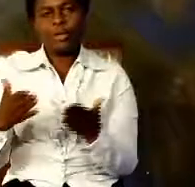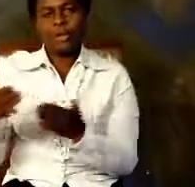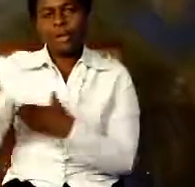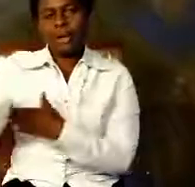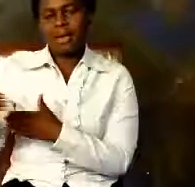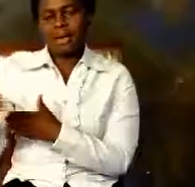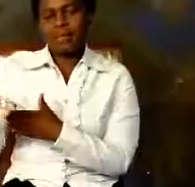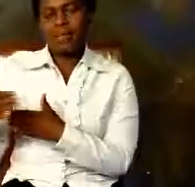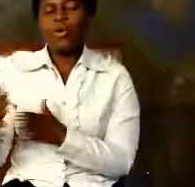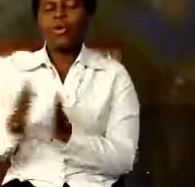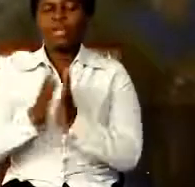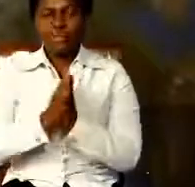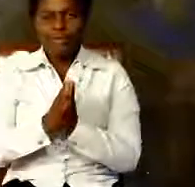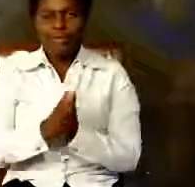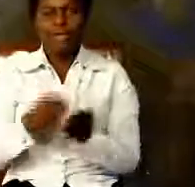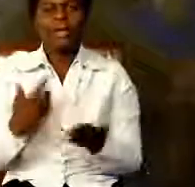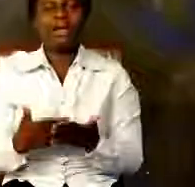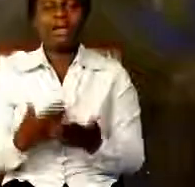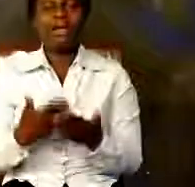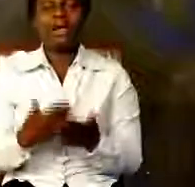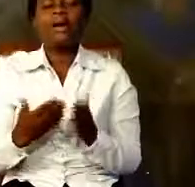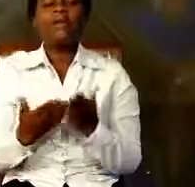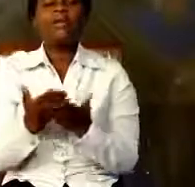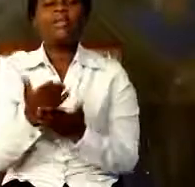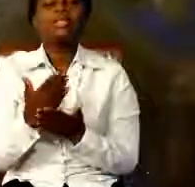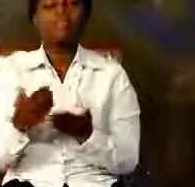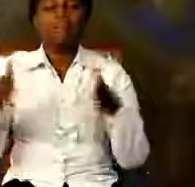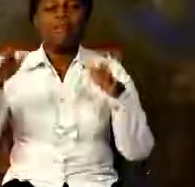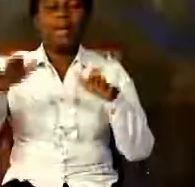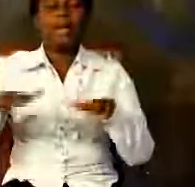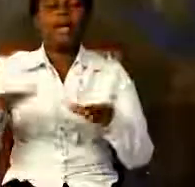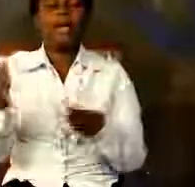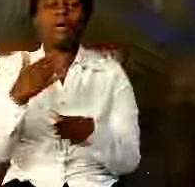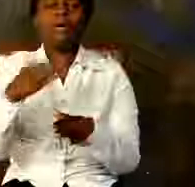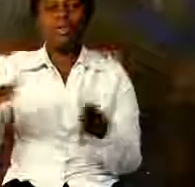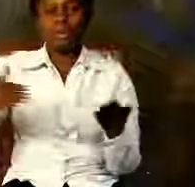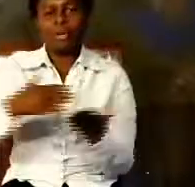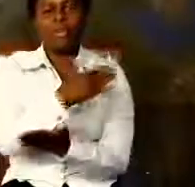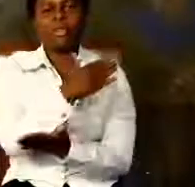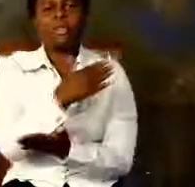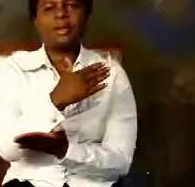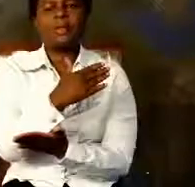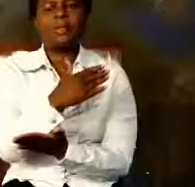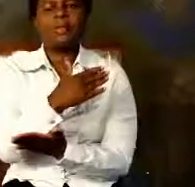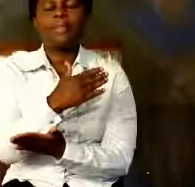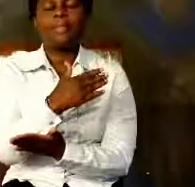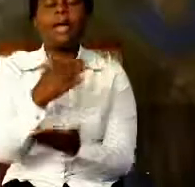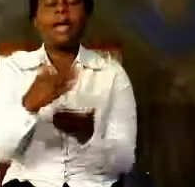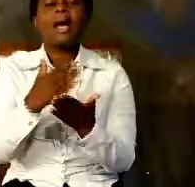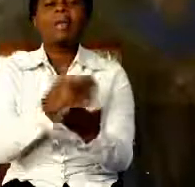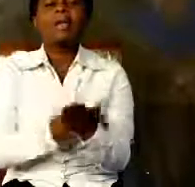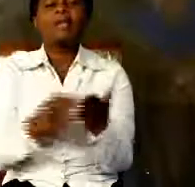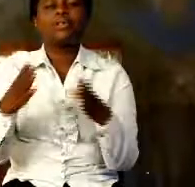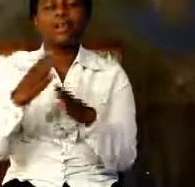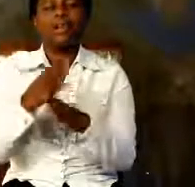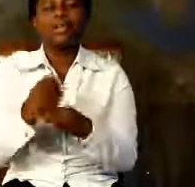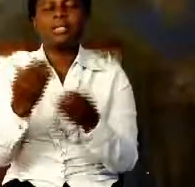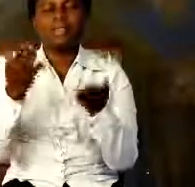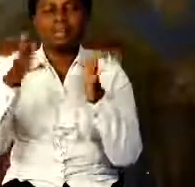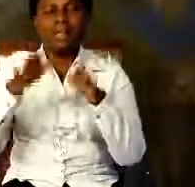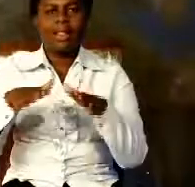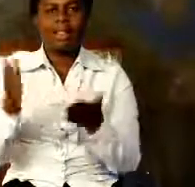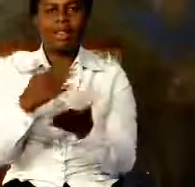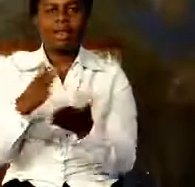chako, tafadhali harakisha, maana mbaraka wa nyimbo utakupita. Lakini kabla hatujapata mbaraka wa nyimbo, na mwalika kwenu